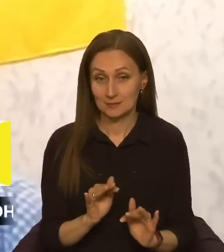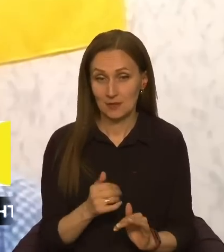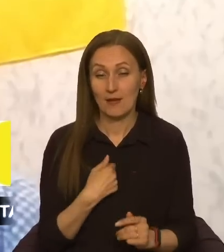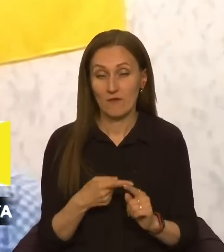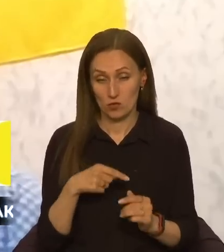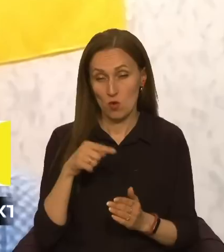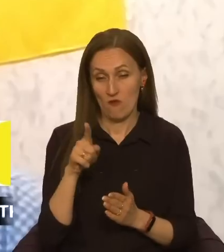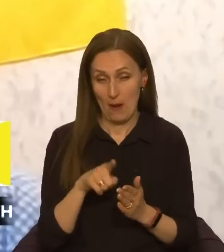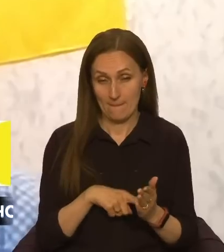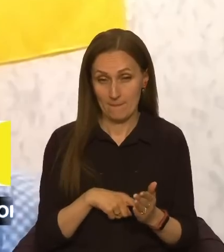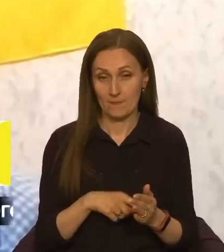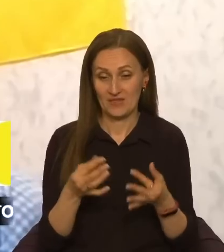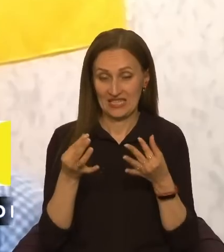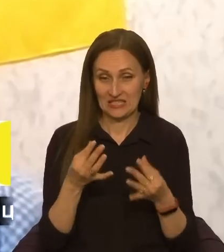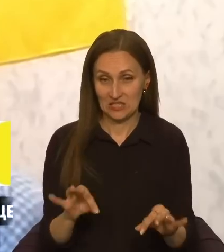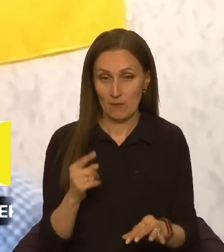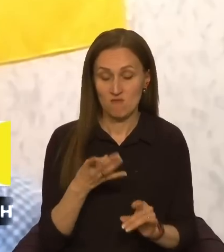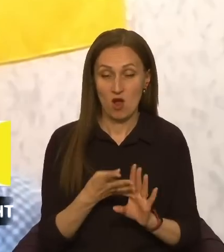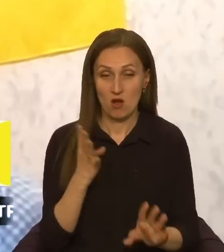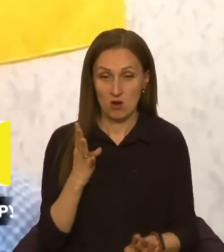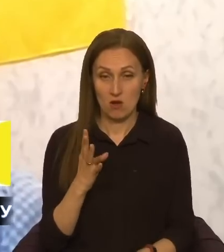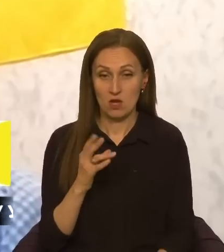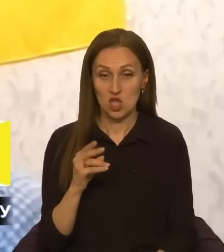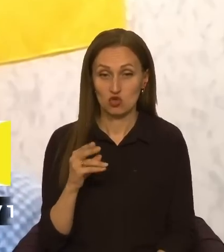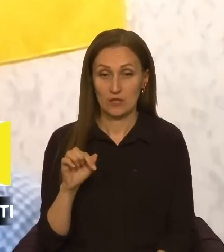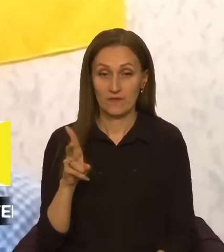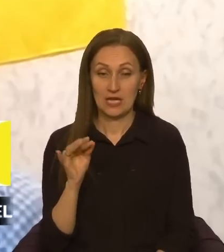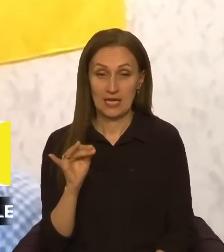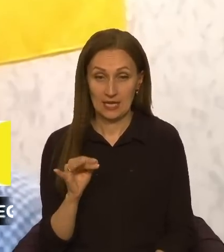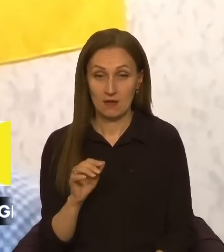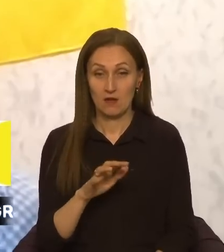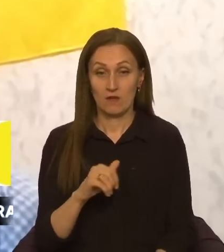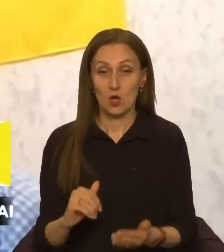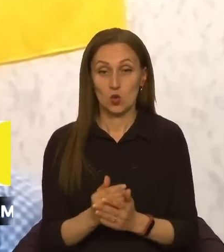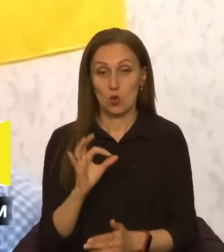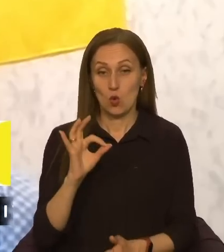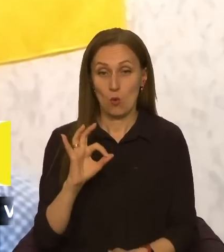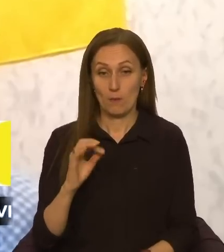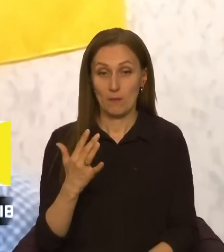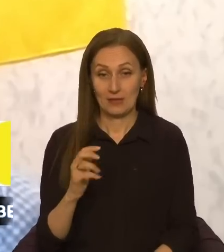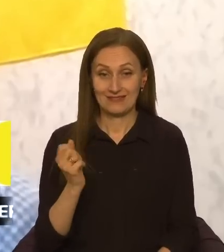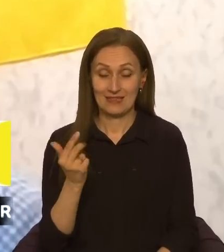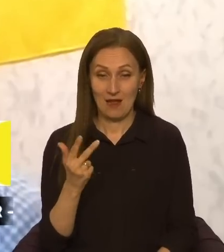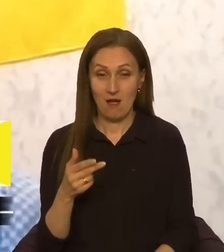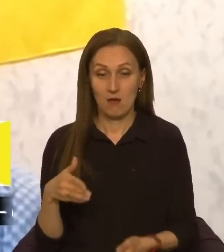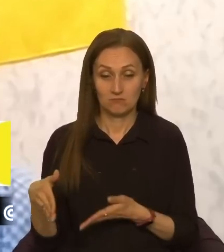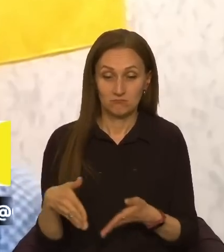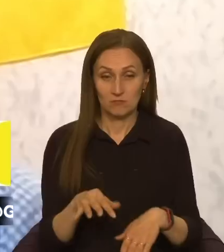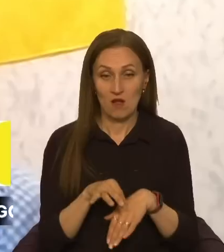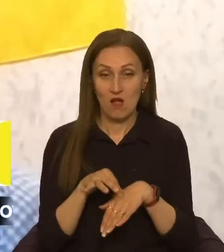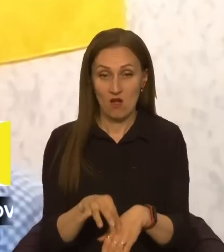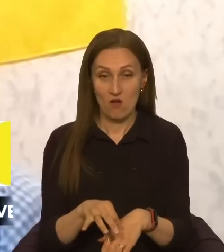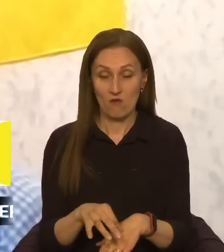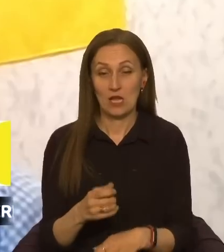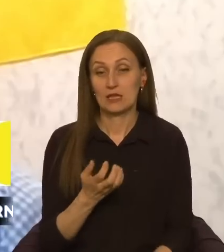цьому впевнений, звільнення, в першу чергу, Клещіївки та вихід на 05-13 трасу, яка веде